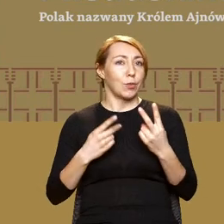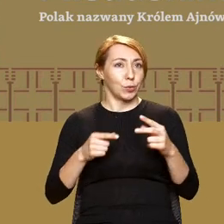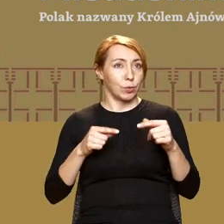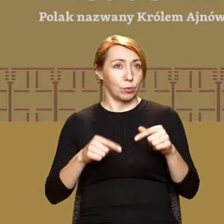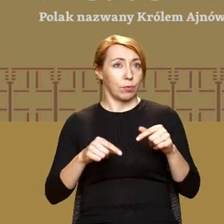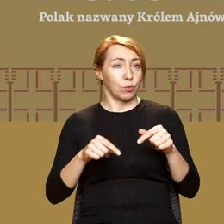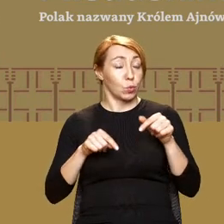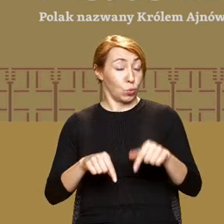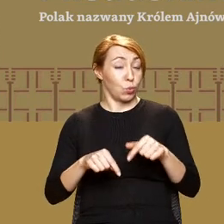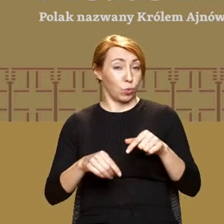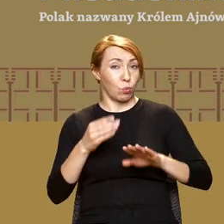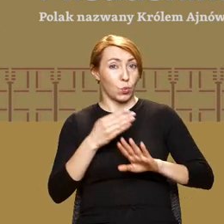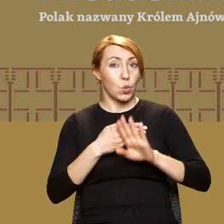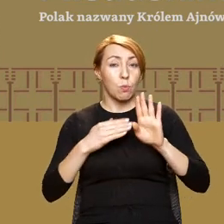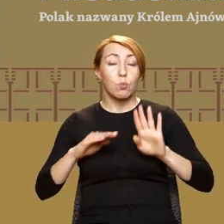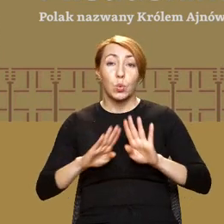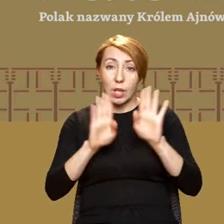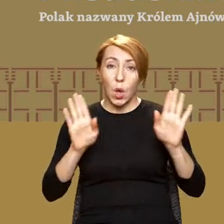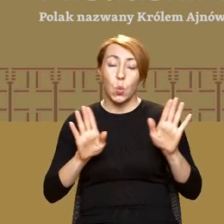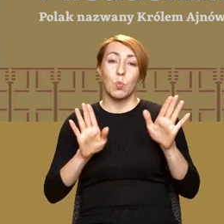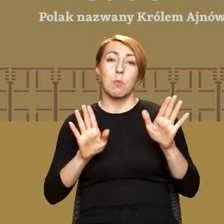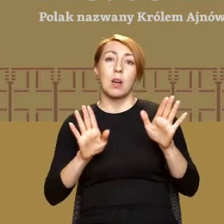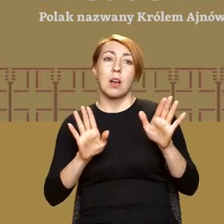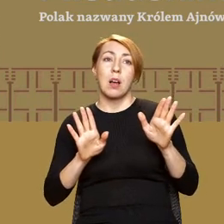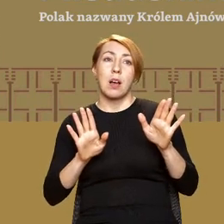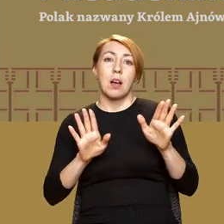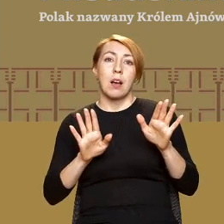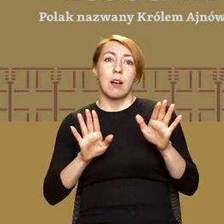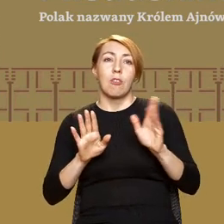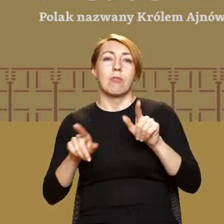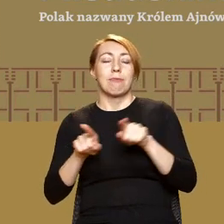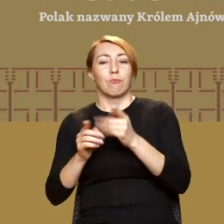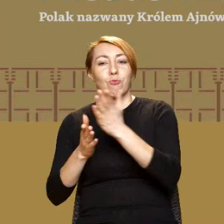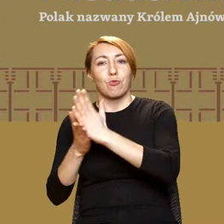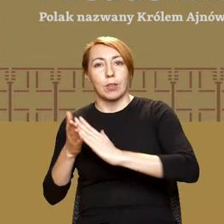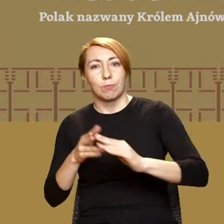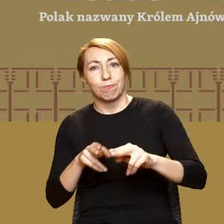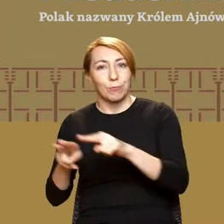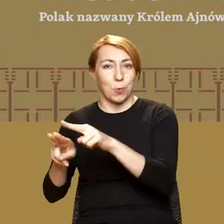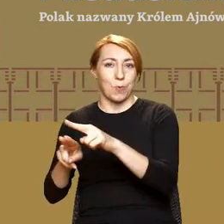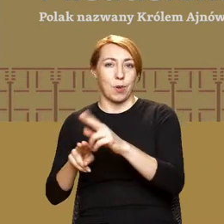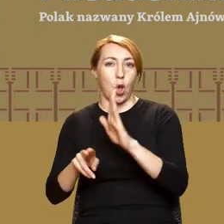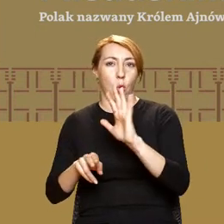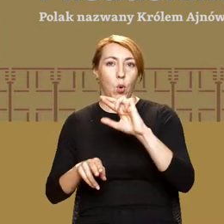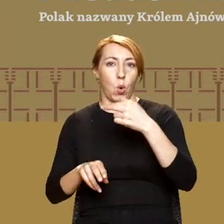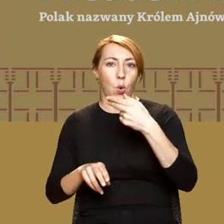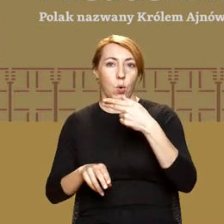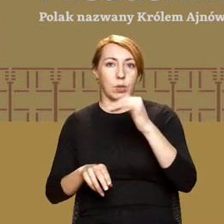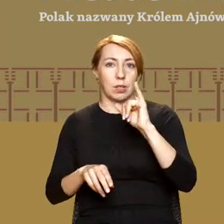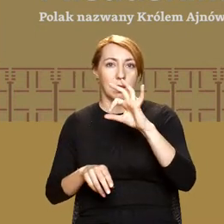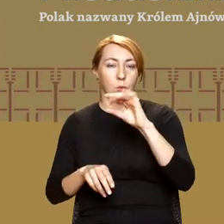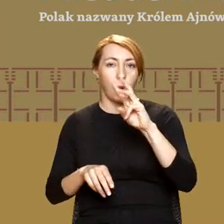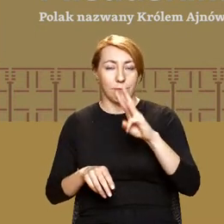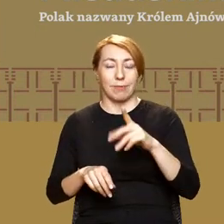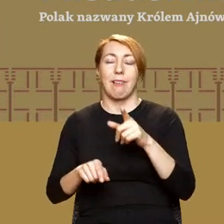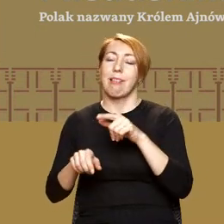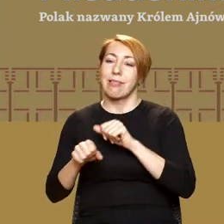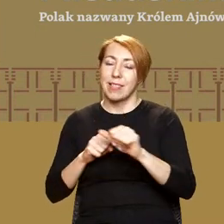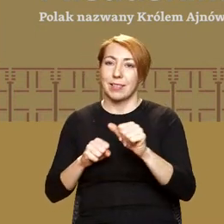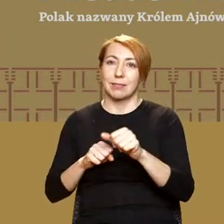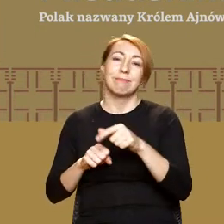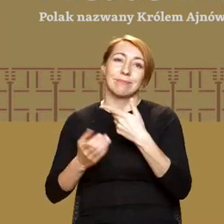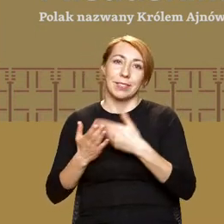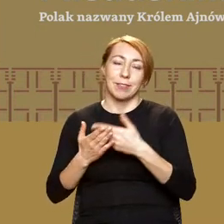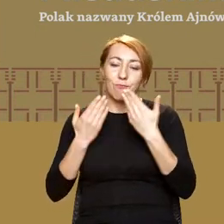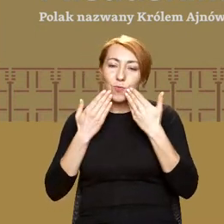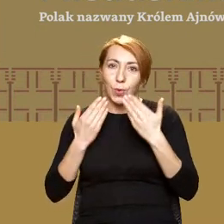pan dyrektor zresztą powiedział, też część wydzieloną dla Bronisława Piłsudskiego. Wielkie podziękowania dla ciebie,